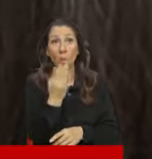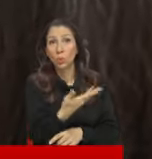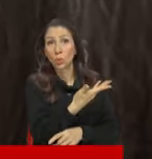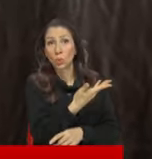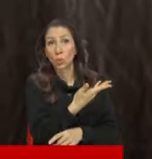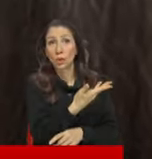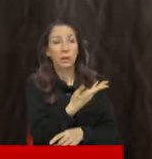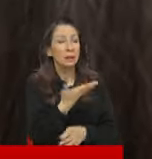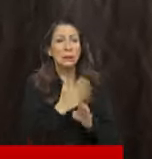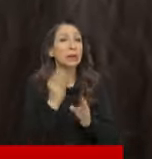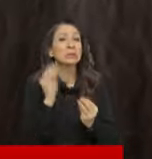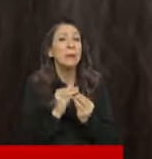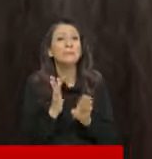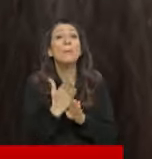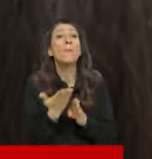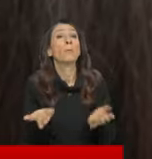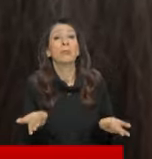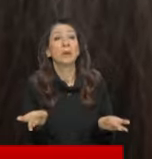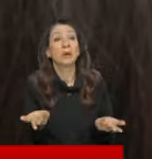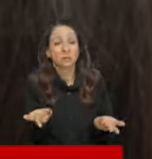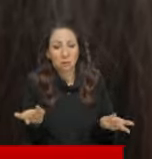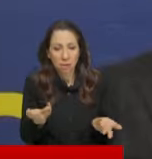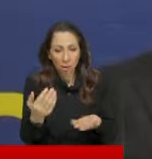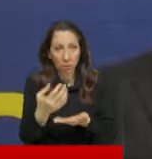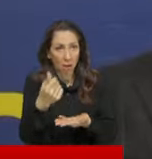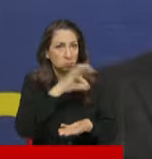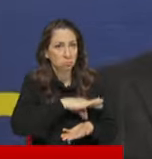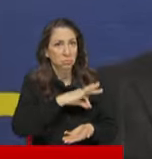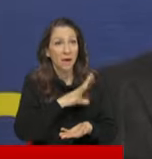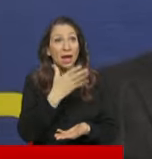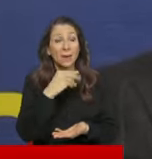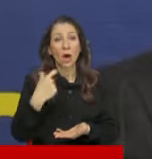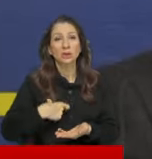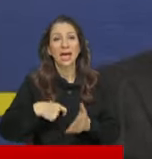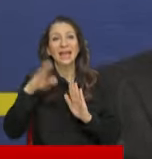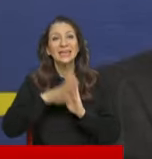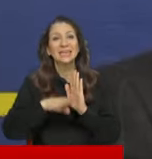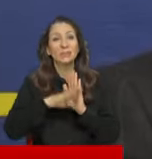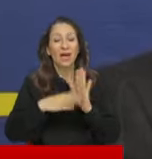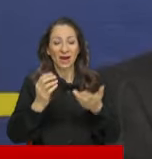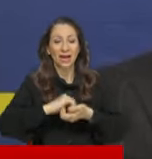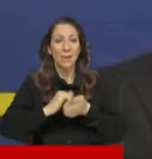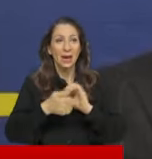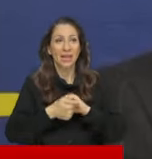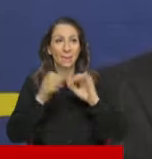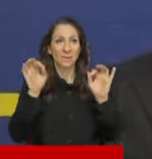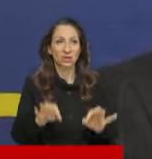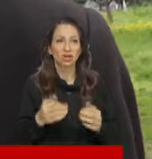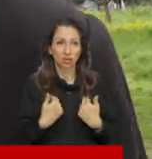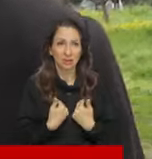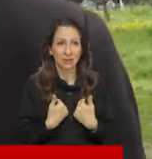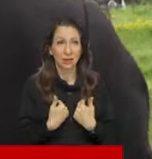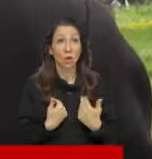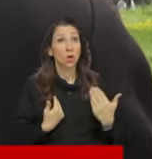oldu Niye zam yapıyorsun Sebep ne zaten kazanıyorsun emeklilere özel indirimler ve kampanyalar başlatacağız